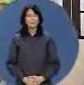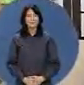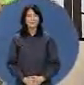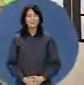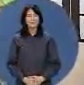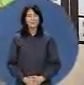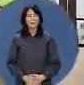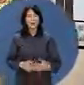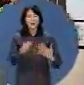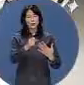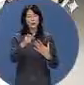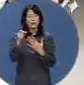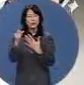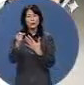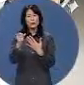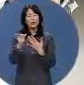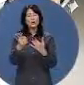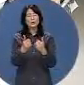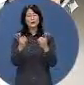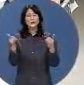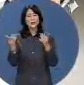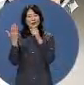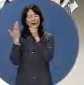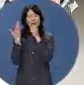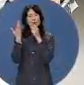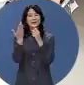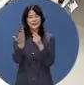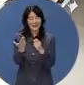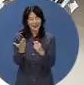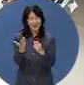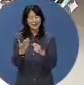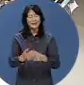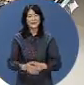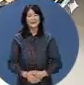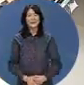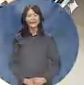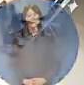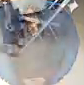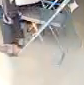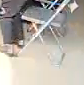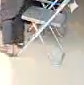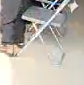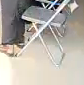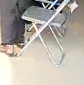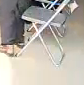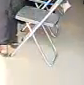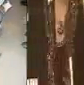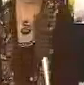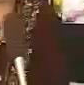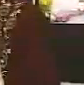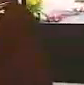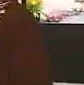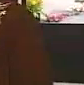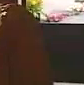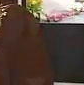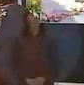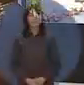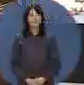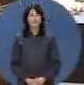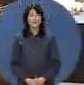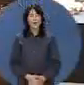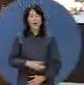コンテストに入賞された方に話を聞きましたがをきられました方は